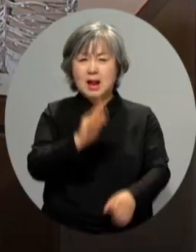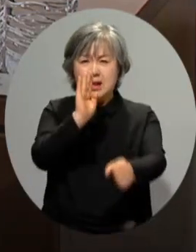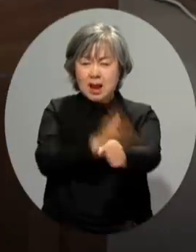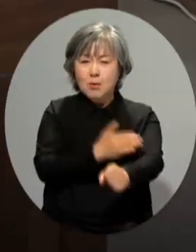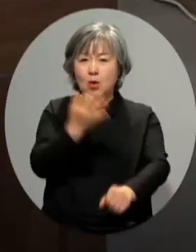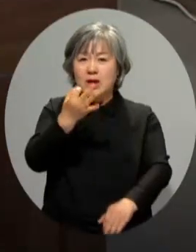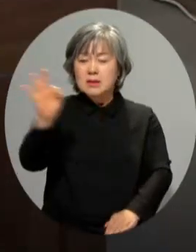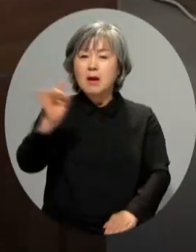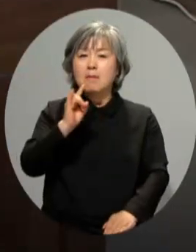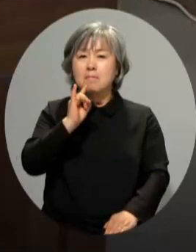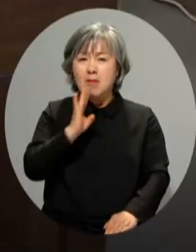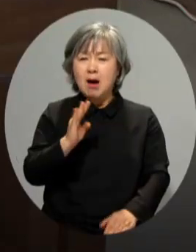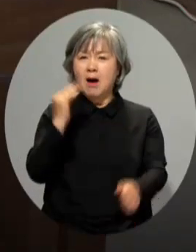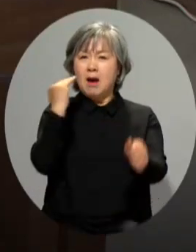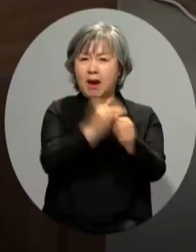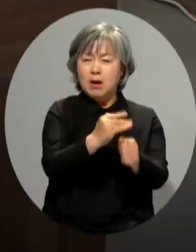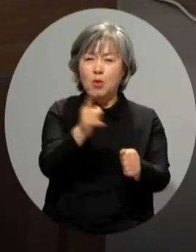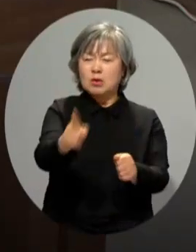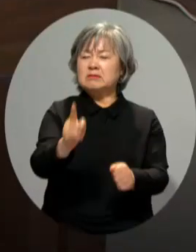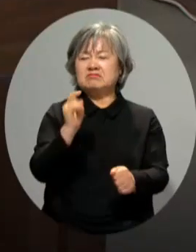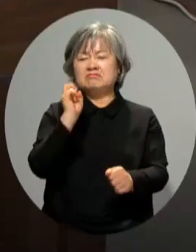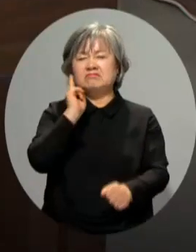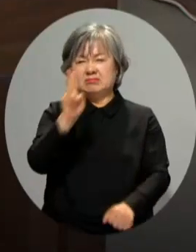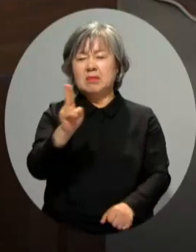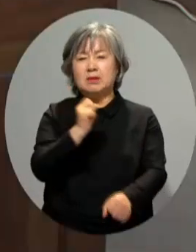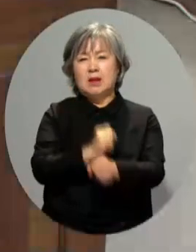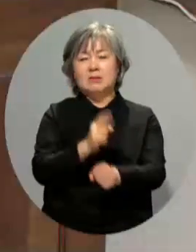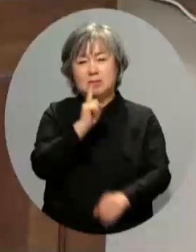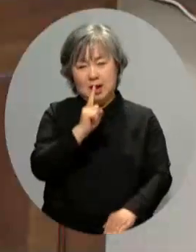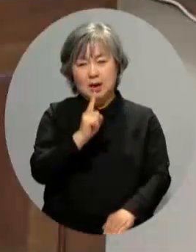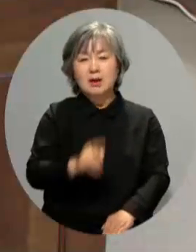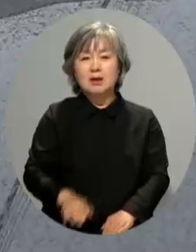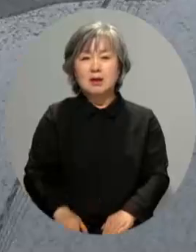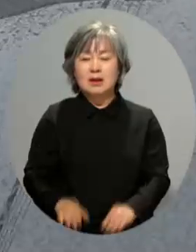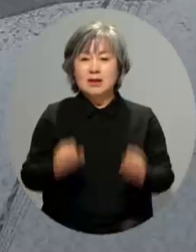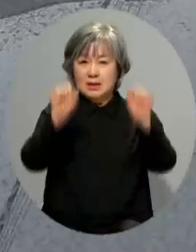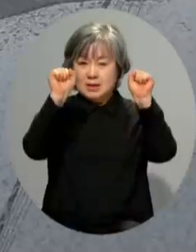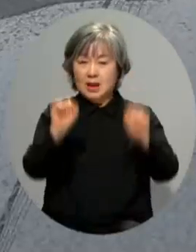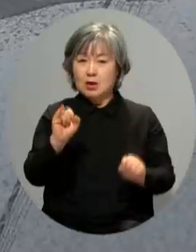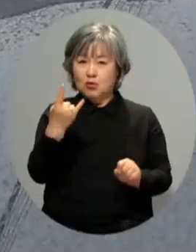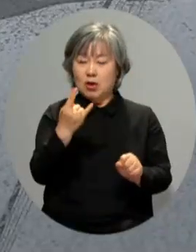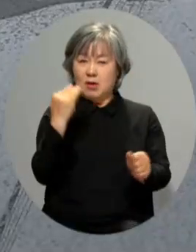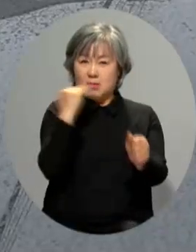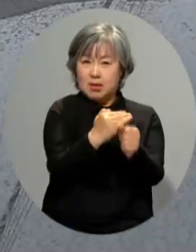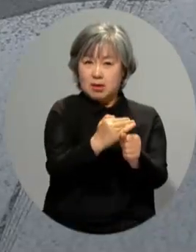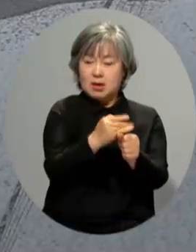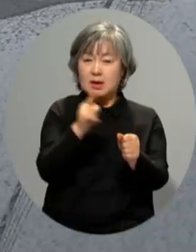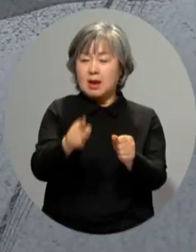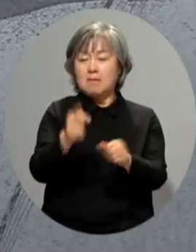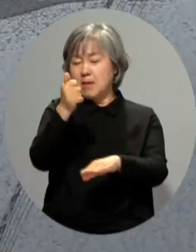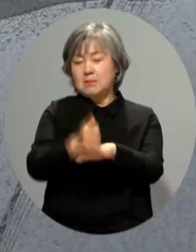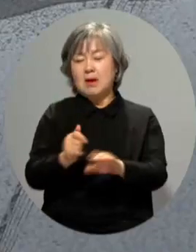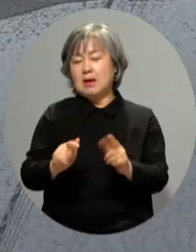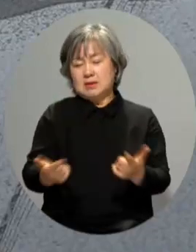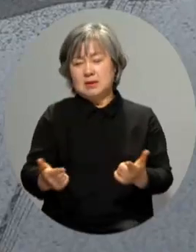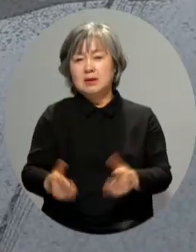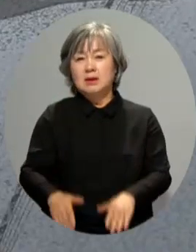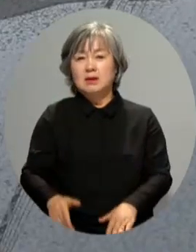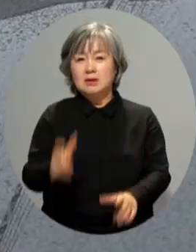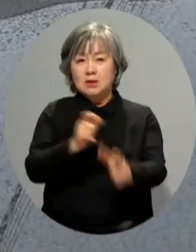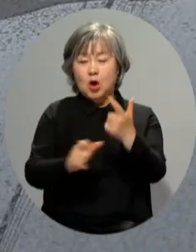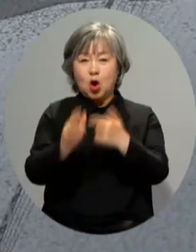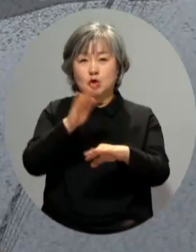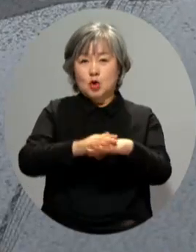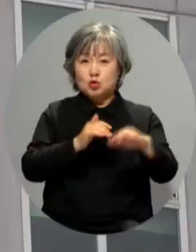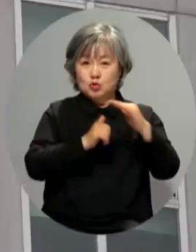잘못만 인정될 뿐 해고는 지나쳤다는 판단입니다. 체육회의 부당해고 논란은 이게 끝이 아닙니다.